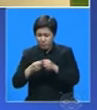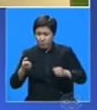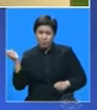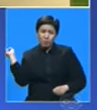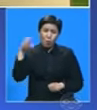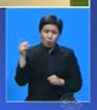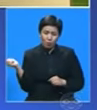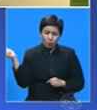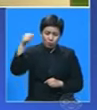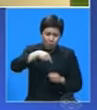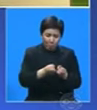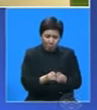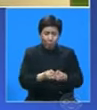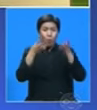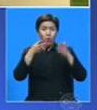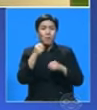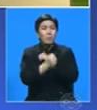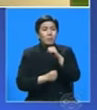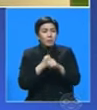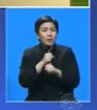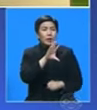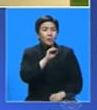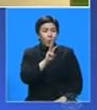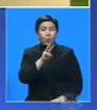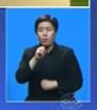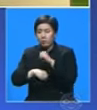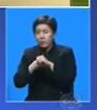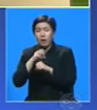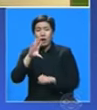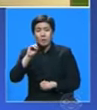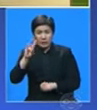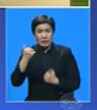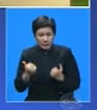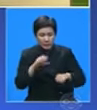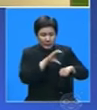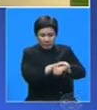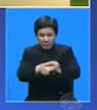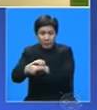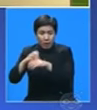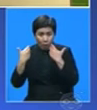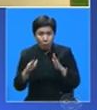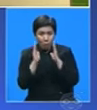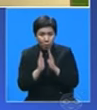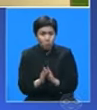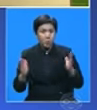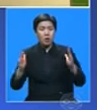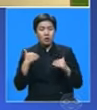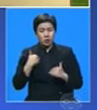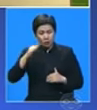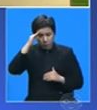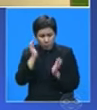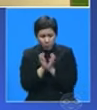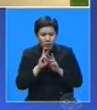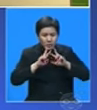5657นั้นสำนักงานตำรวจแห่งชาติได้มีการจับกุมได้หลายคนนะครับจากการสืบสวนสอบสวนเจ้าที่ตำรวจ